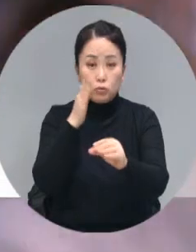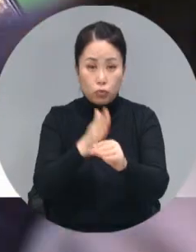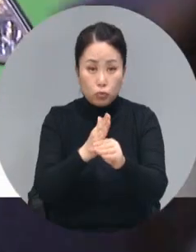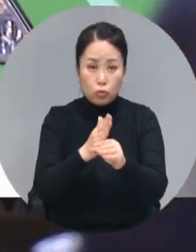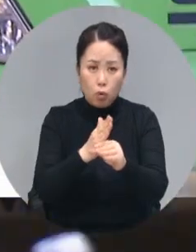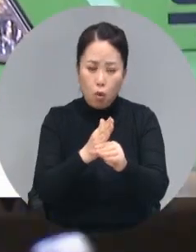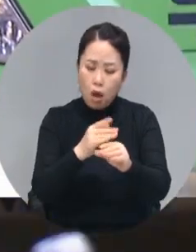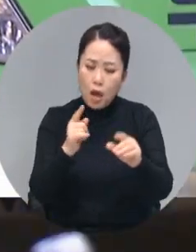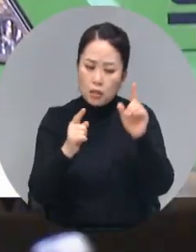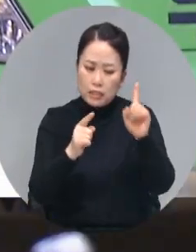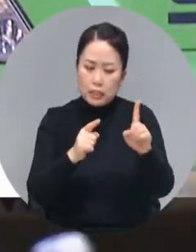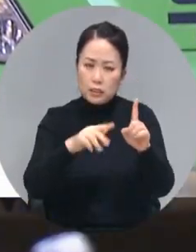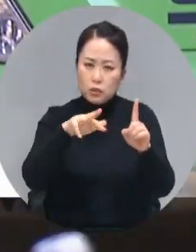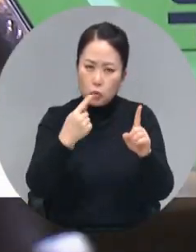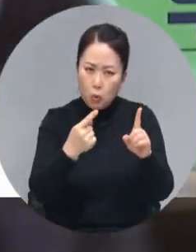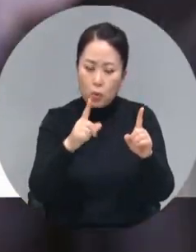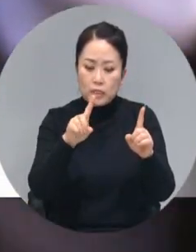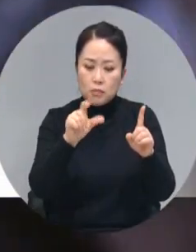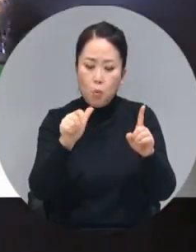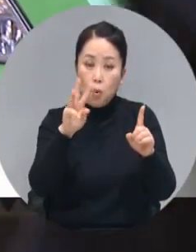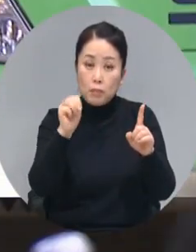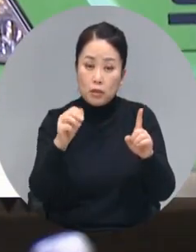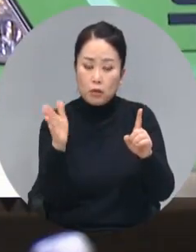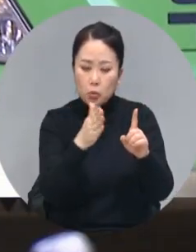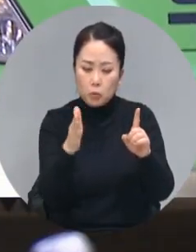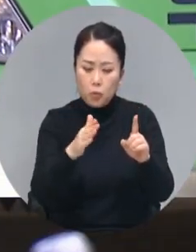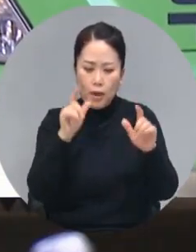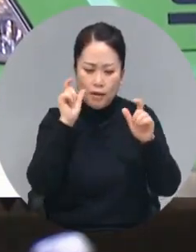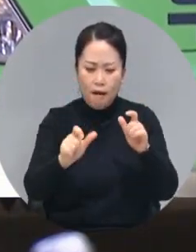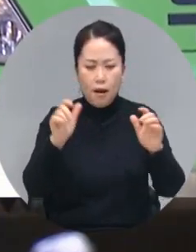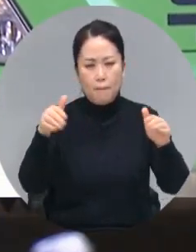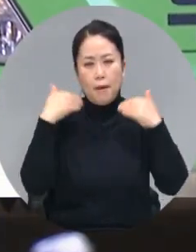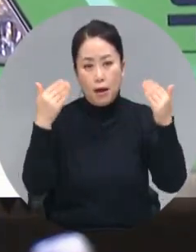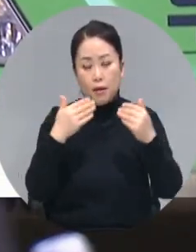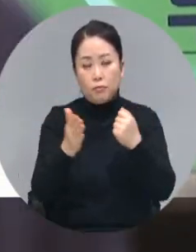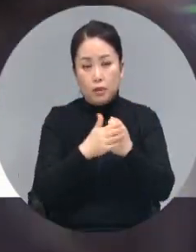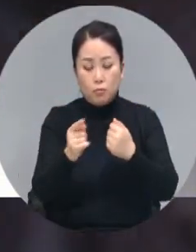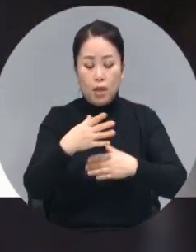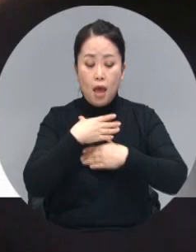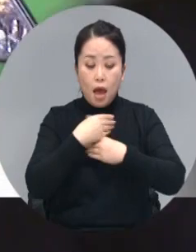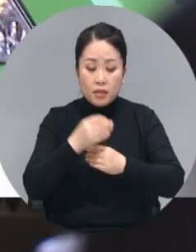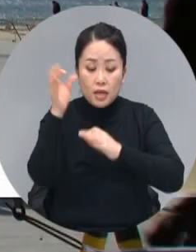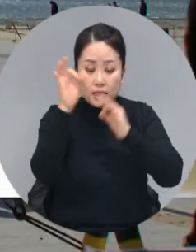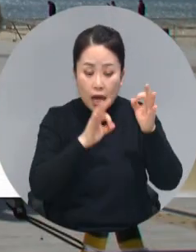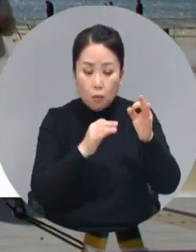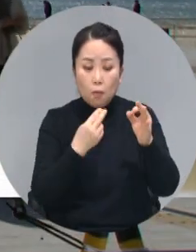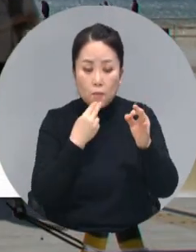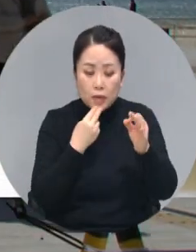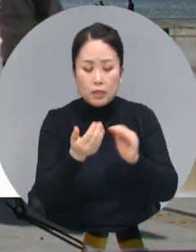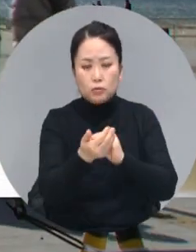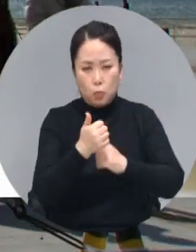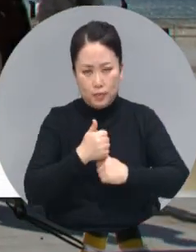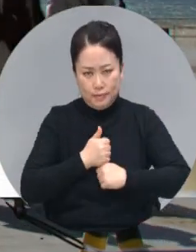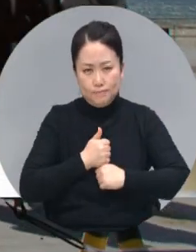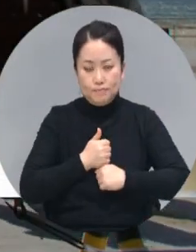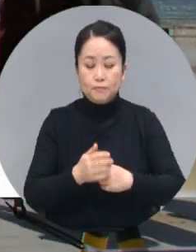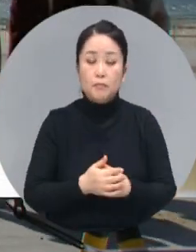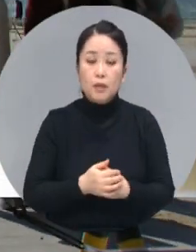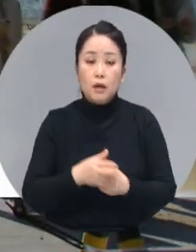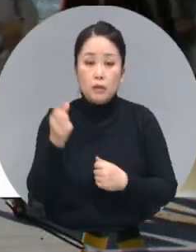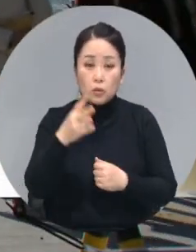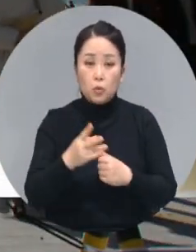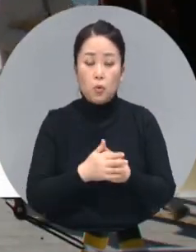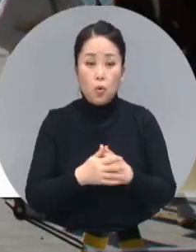순간 최대풍속 초속 15m의 강풍이 불 것으로 보고 안전사고에 유의할 것을 당부했습니다.